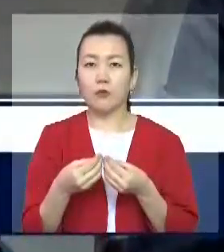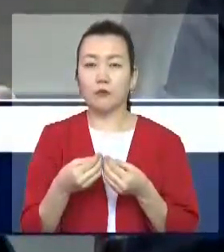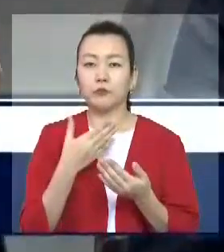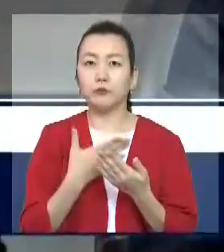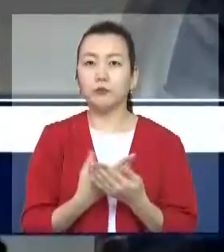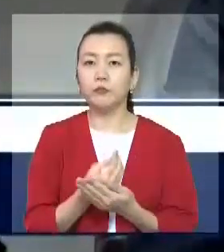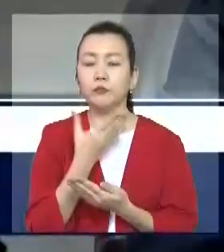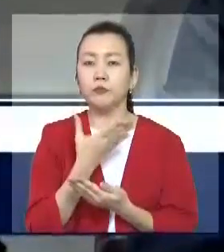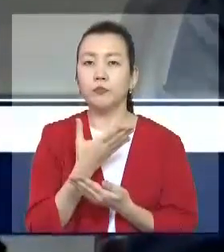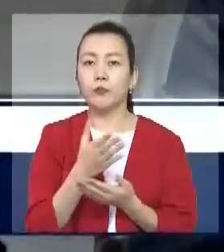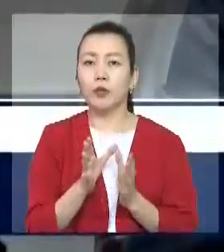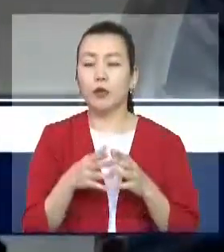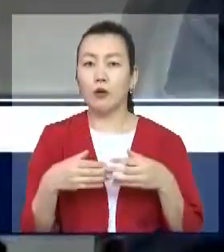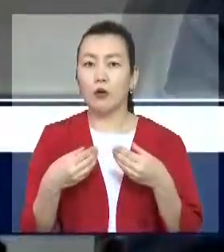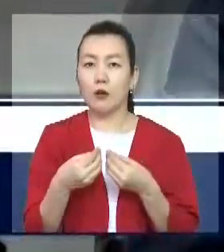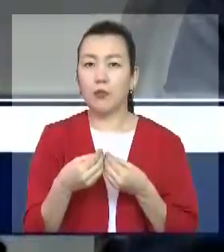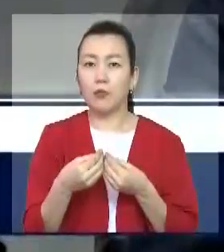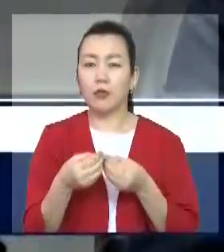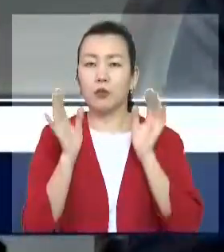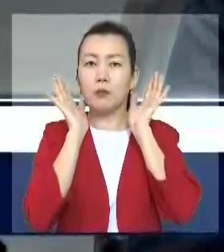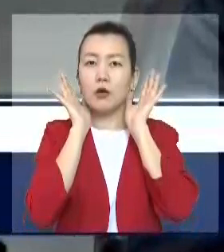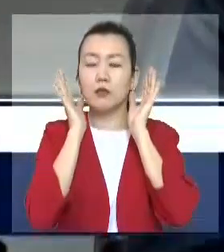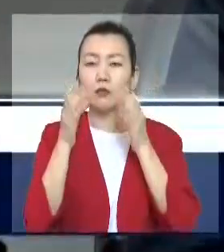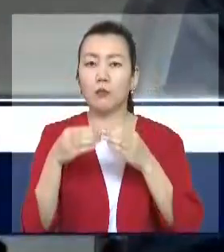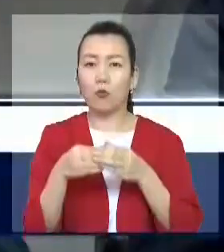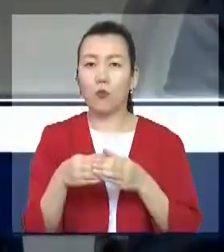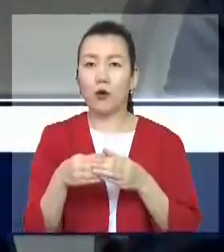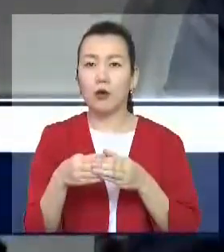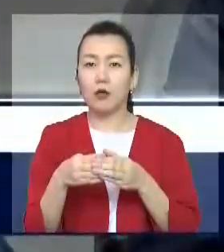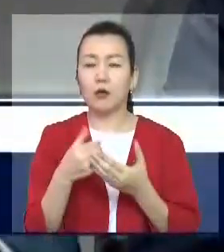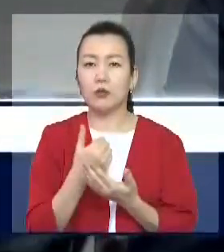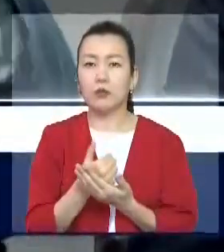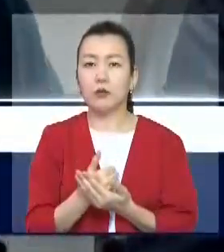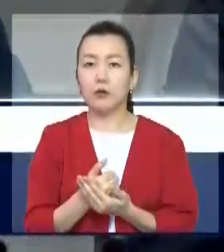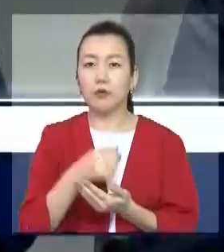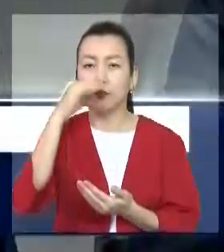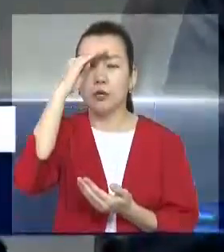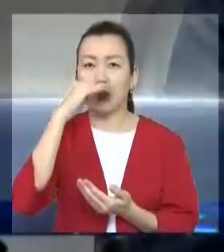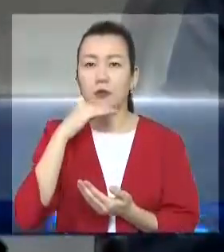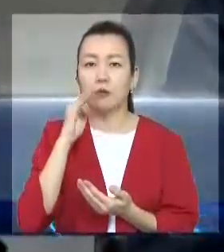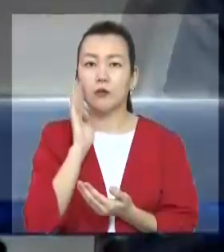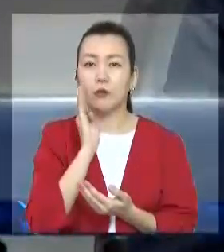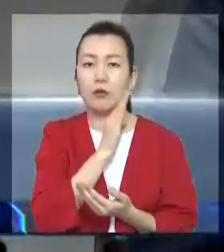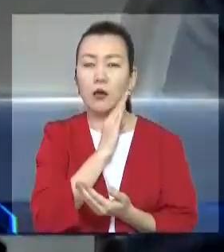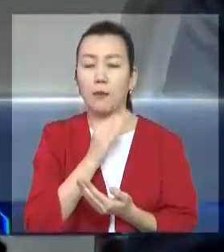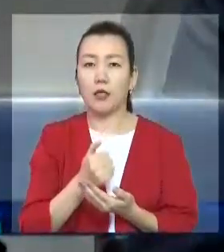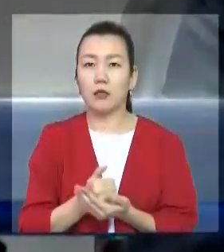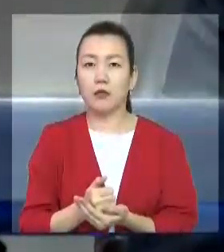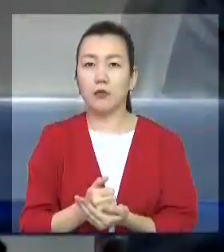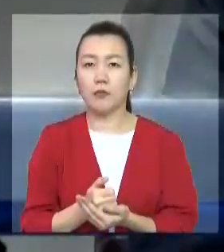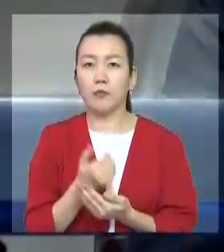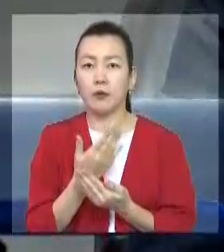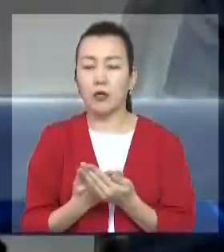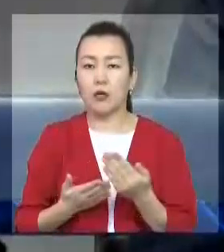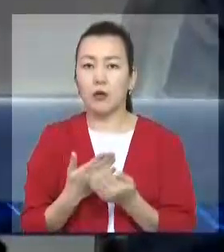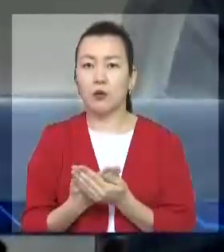Главной задачей каждого мусульманина является что? Это уважение к своим родителям. Они воспитывали вас, учили новому, помогали определить, что